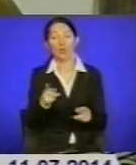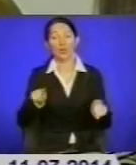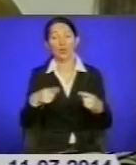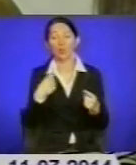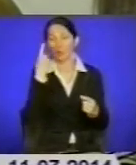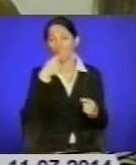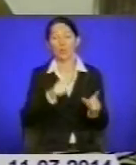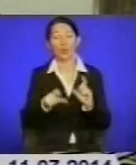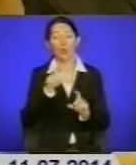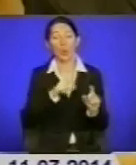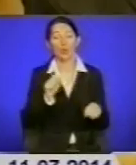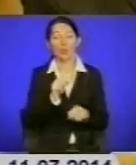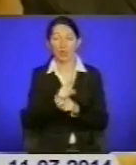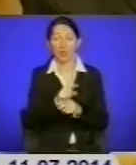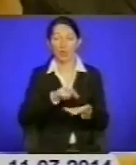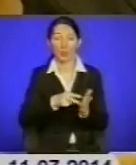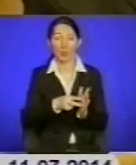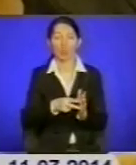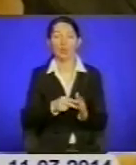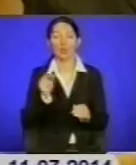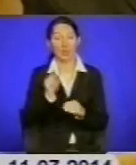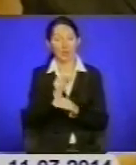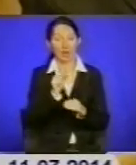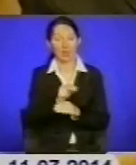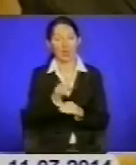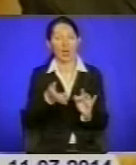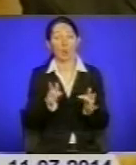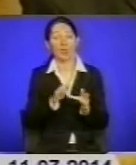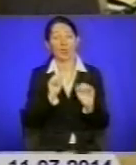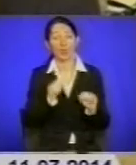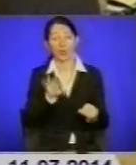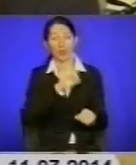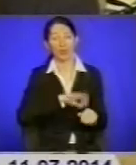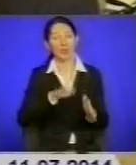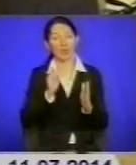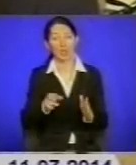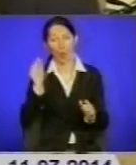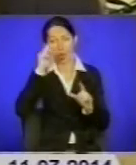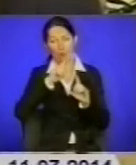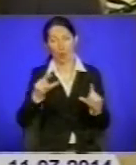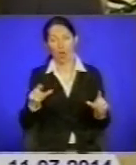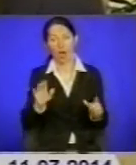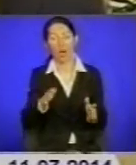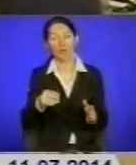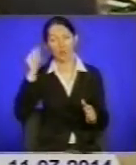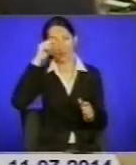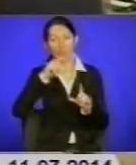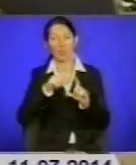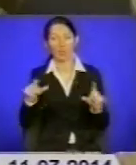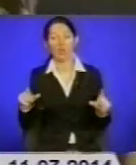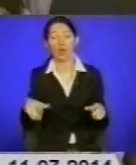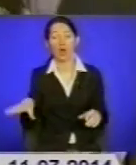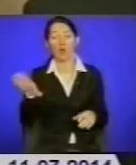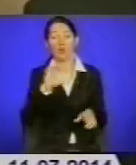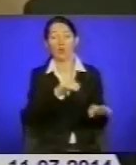курси, завдання та плани занять. До речі, портал можна використовувати не лише у школах, але й у навчальних закладах